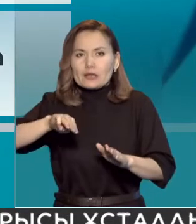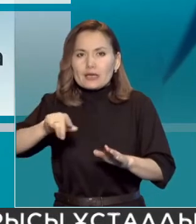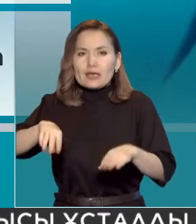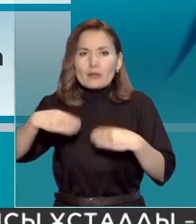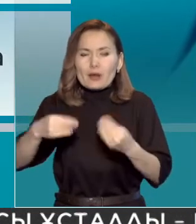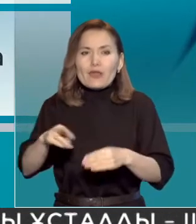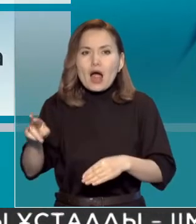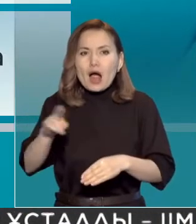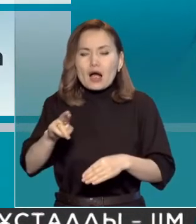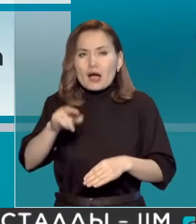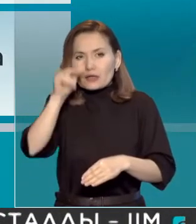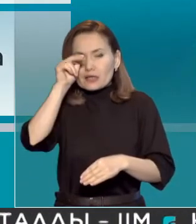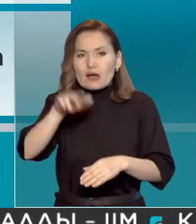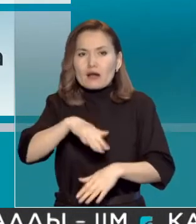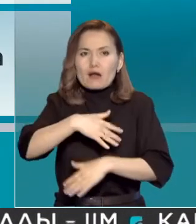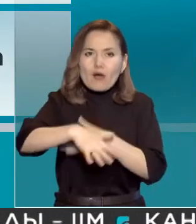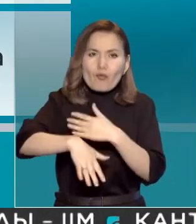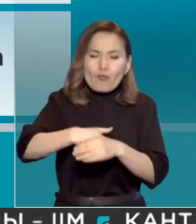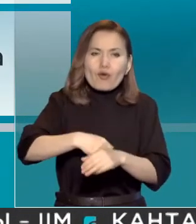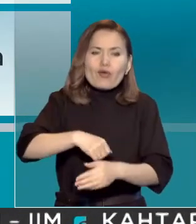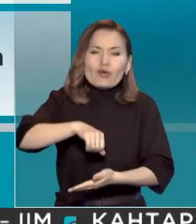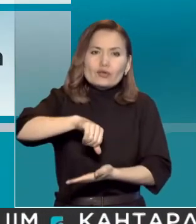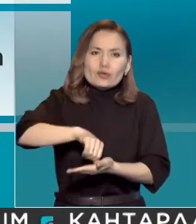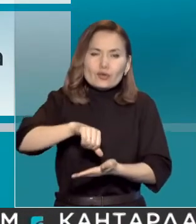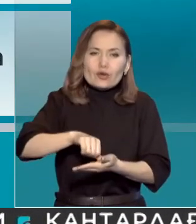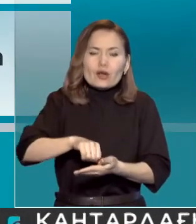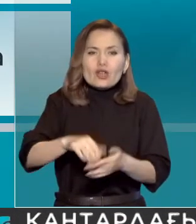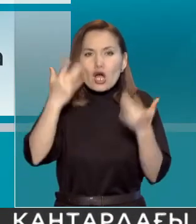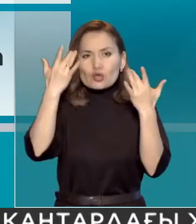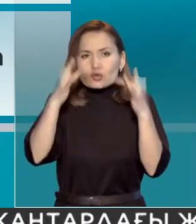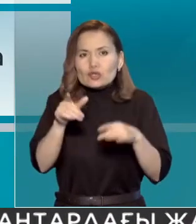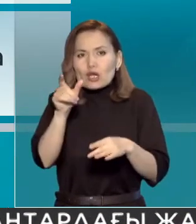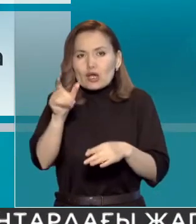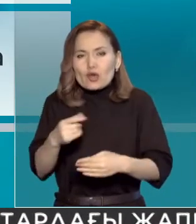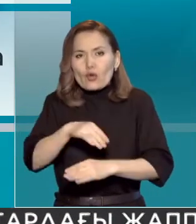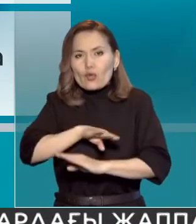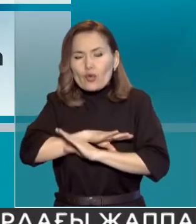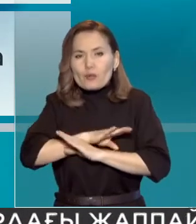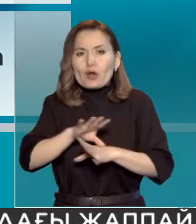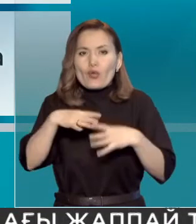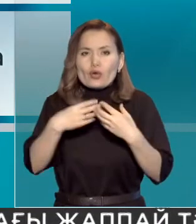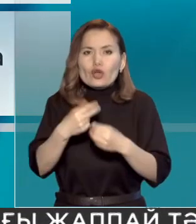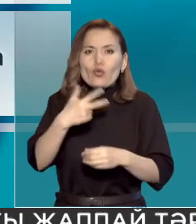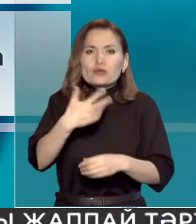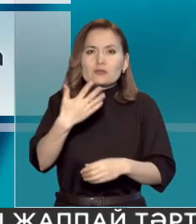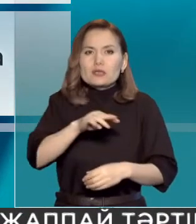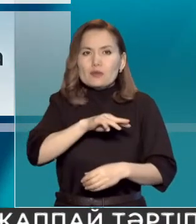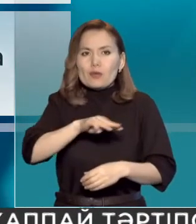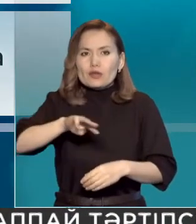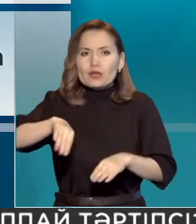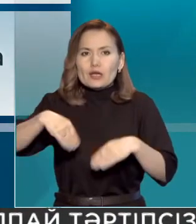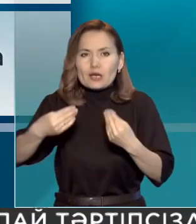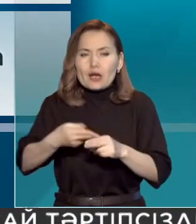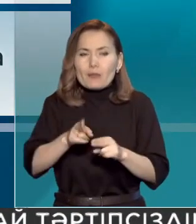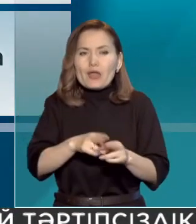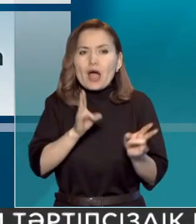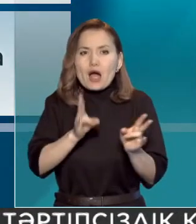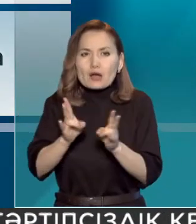Қаңтар оқиғасынан кездейсоқ құрбаны болған ел азаматтарының отбасына 35 миллион. Қаңтар оқиғасы кезінде зардап шеккен